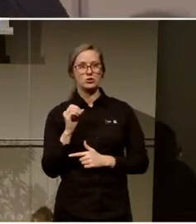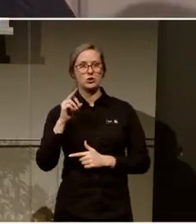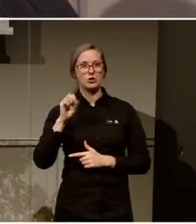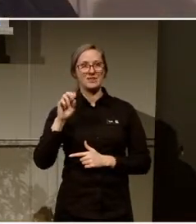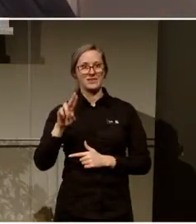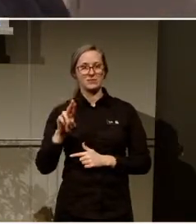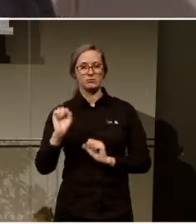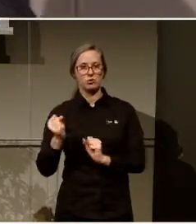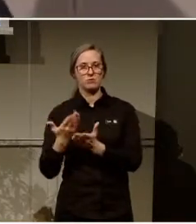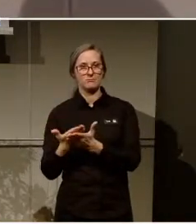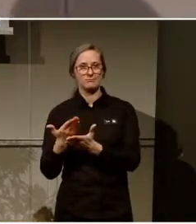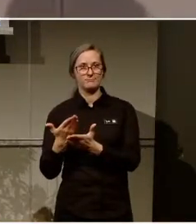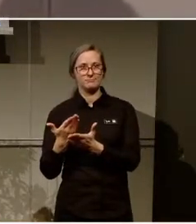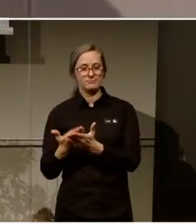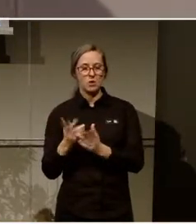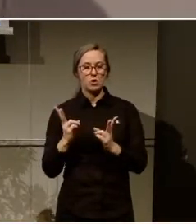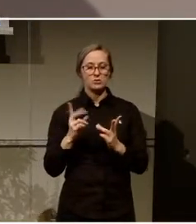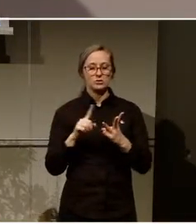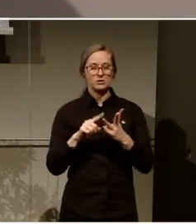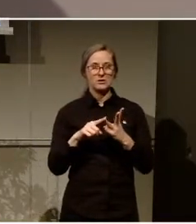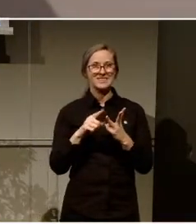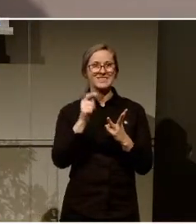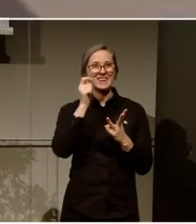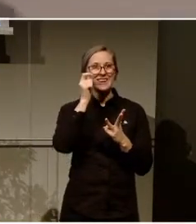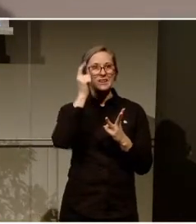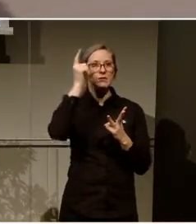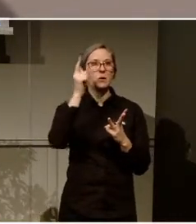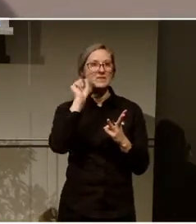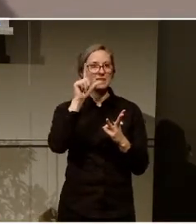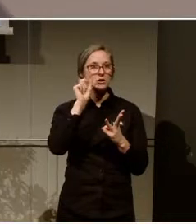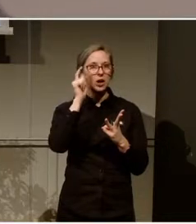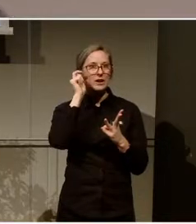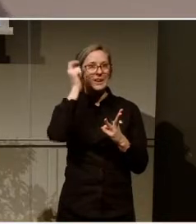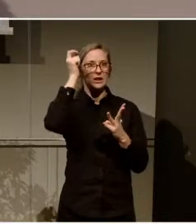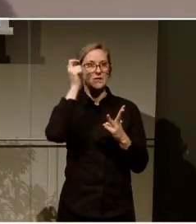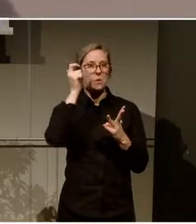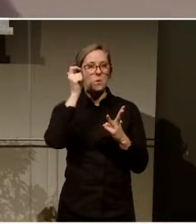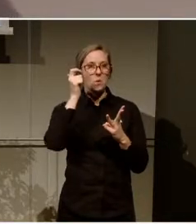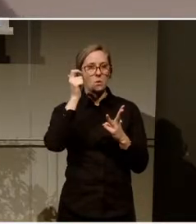Och vi har även överlämnat digital innovation till regeringen. Digital